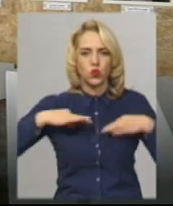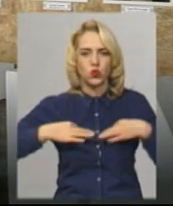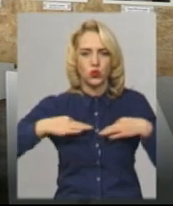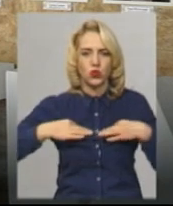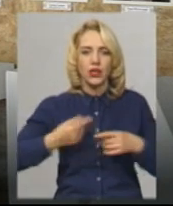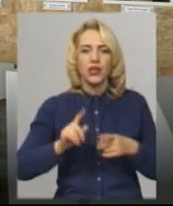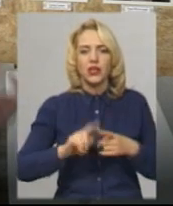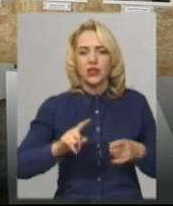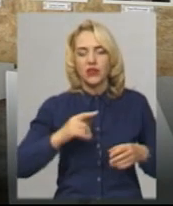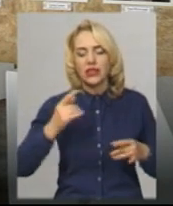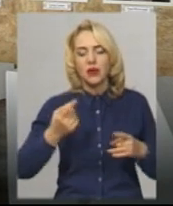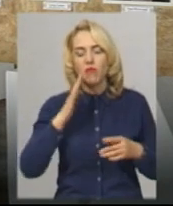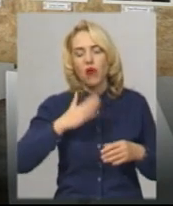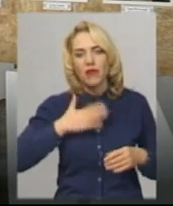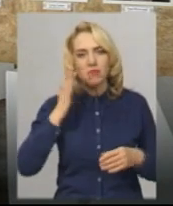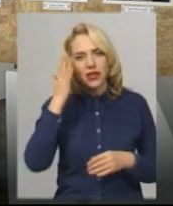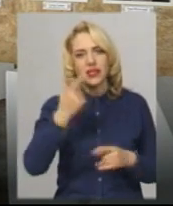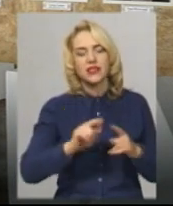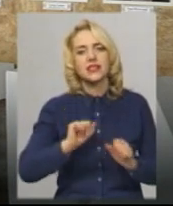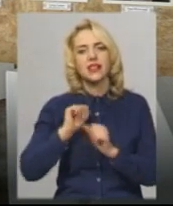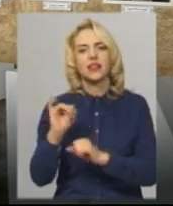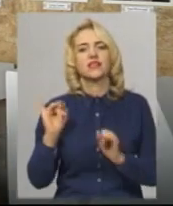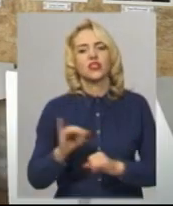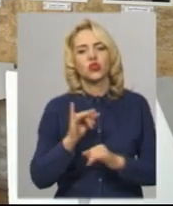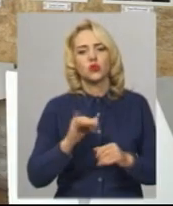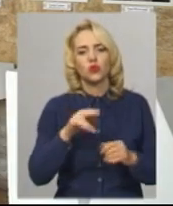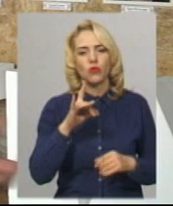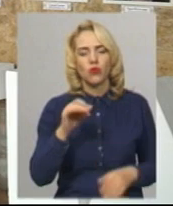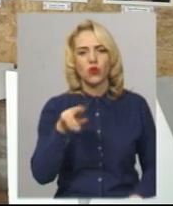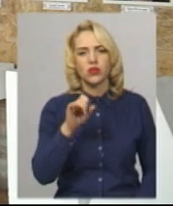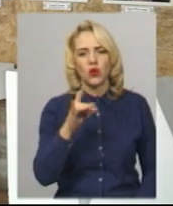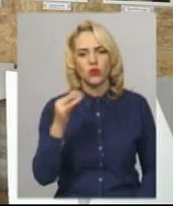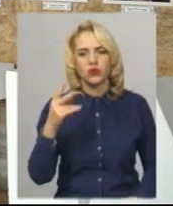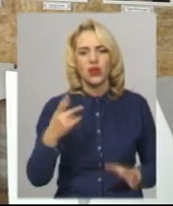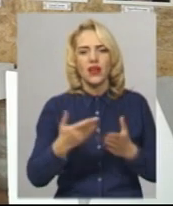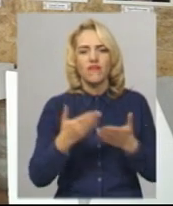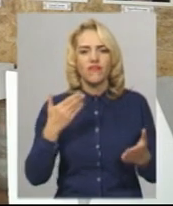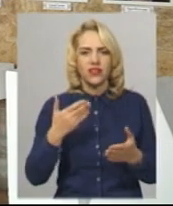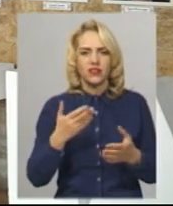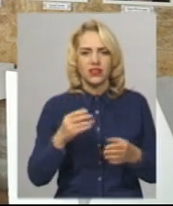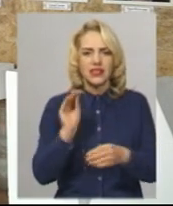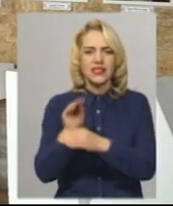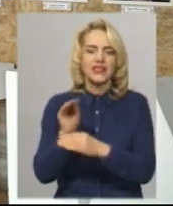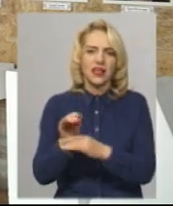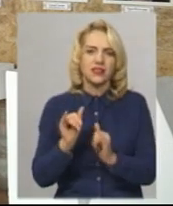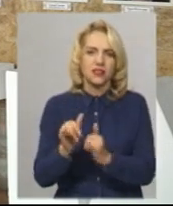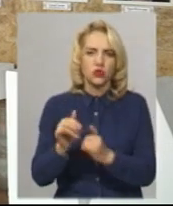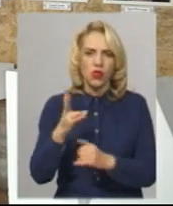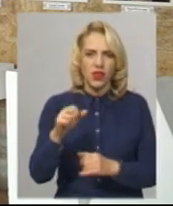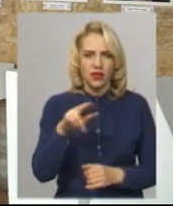захист історії про Дарусю від зайвого осуду, який в селі всім нам відомо є. І